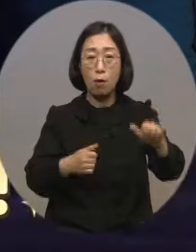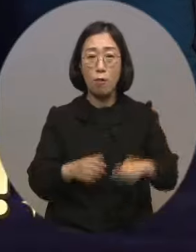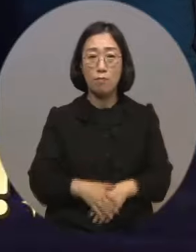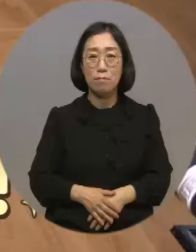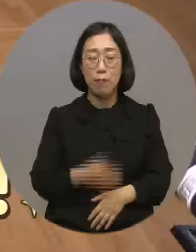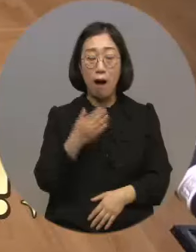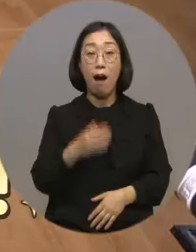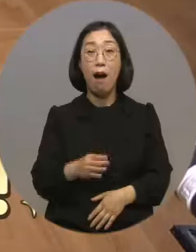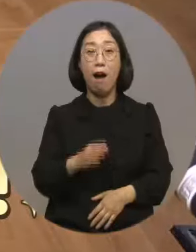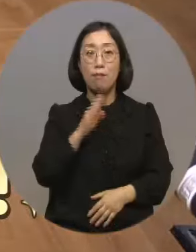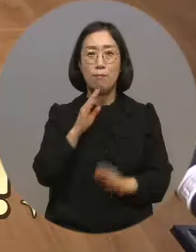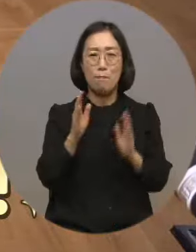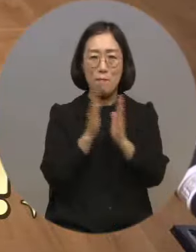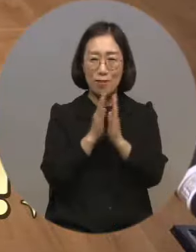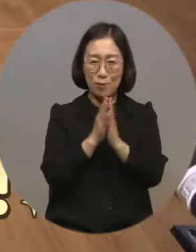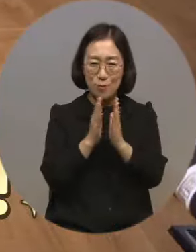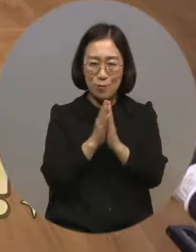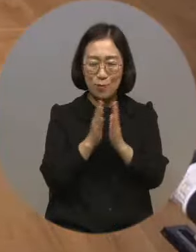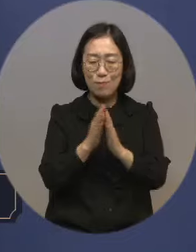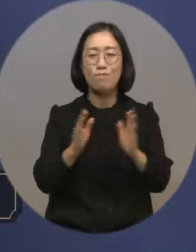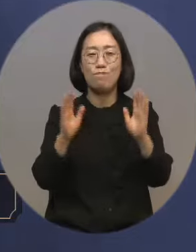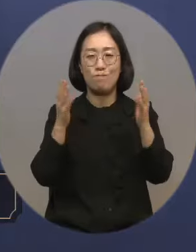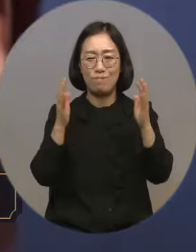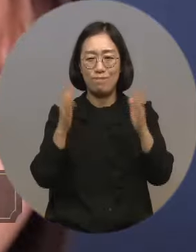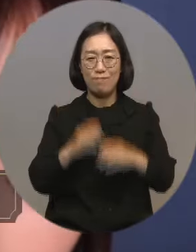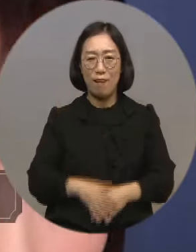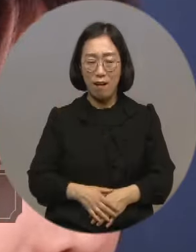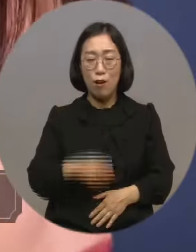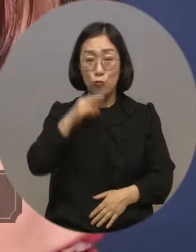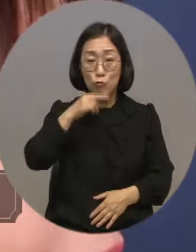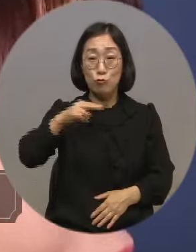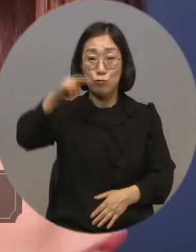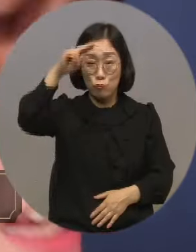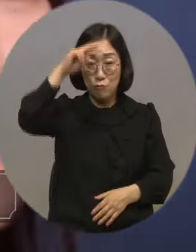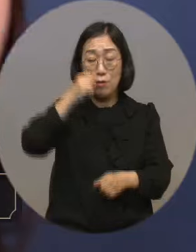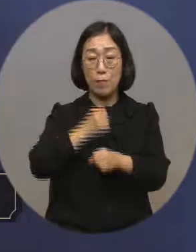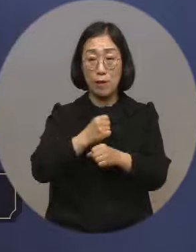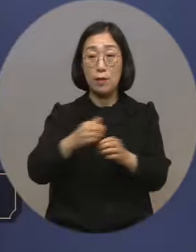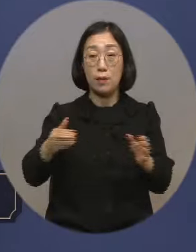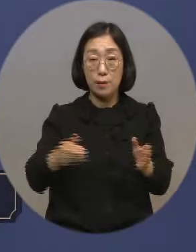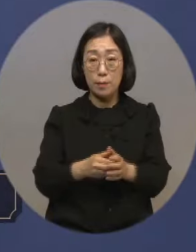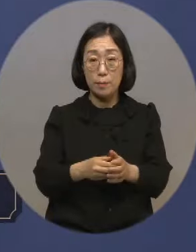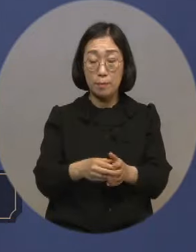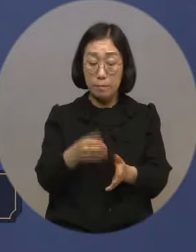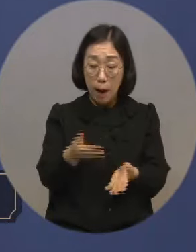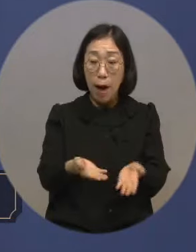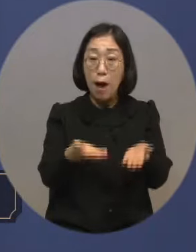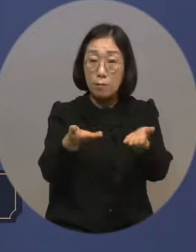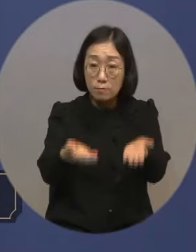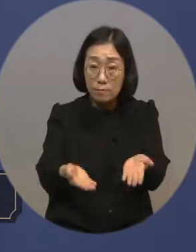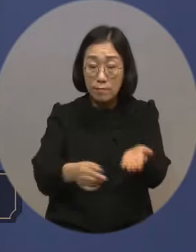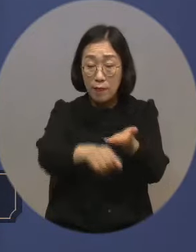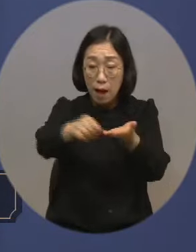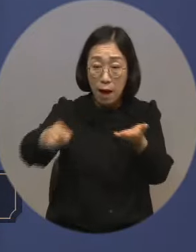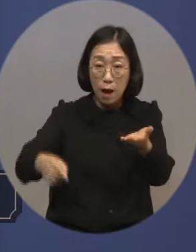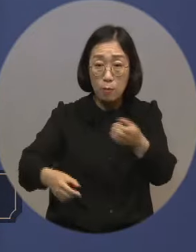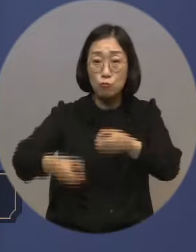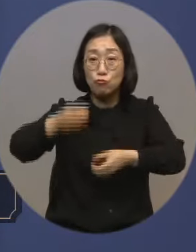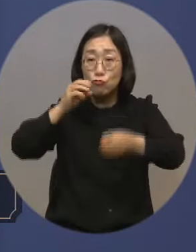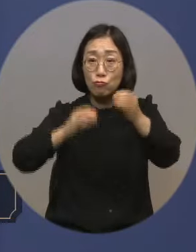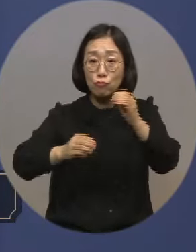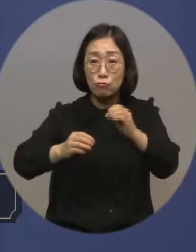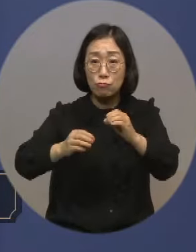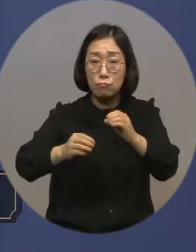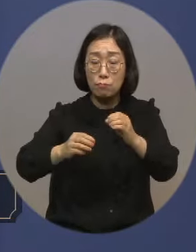박수. 네. 야, 술이라는 게 만들었다고 누가 사는 게 아니잖아요. 홍보도 해야 되고